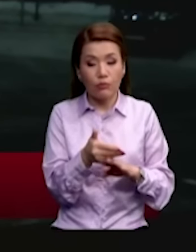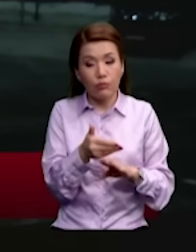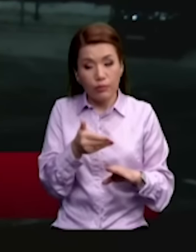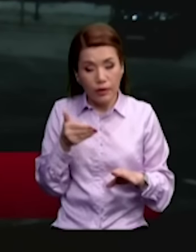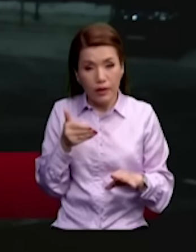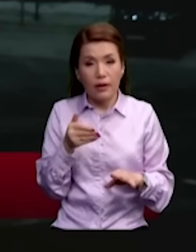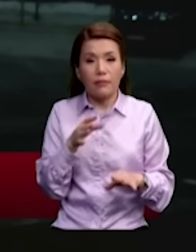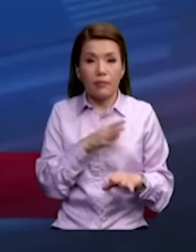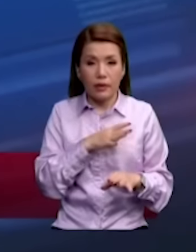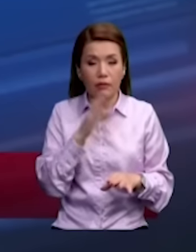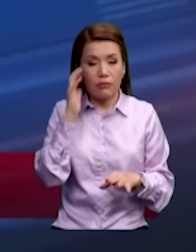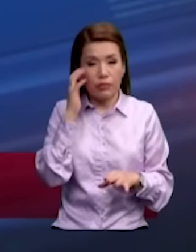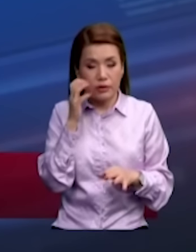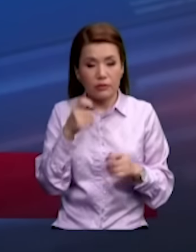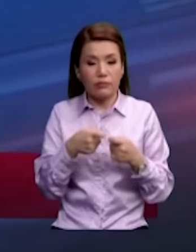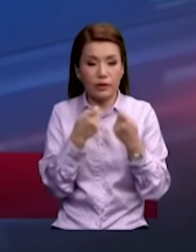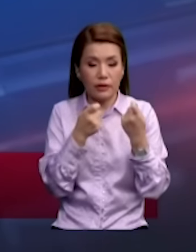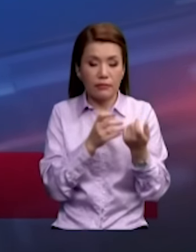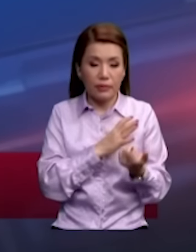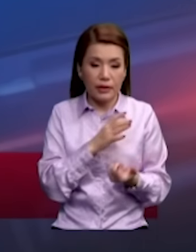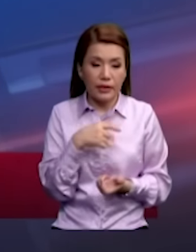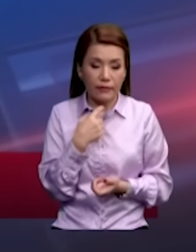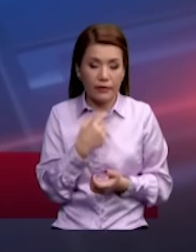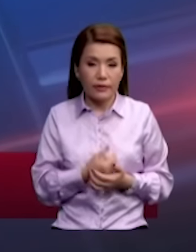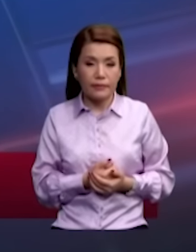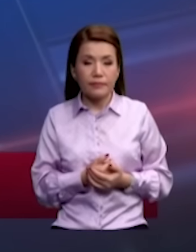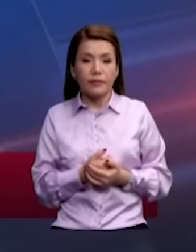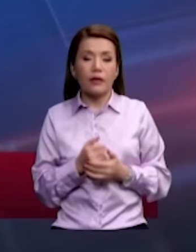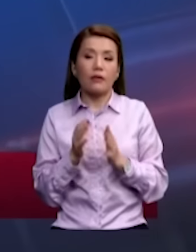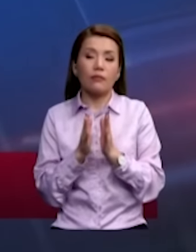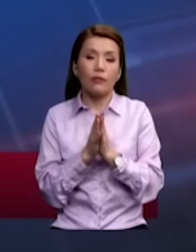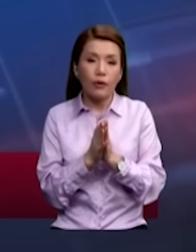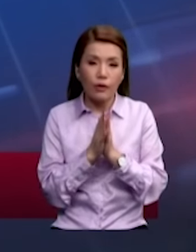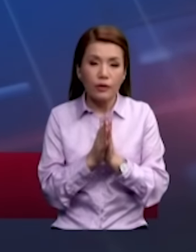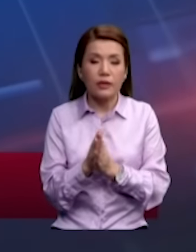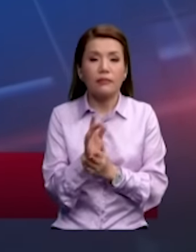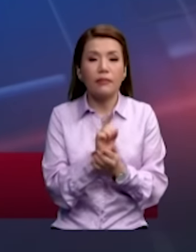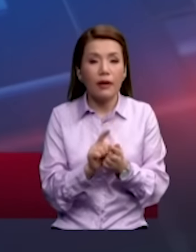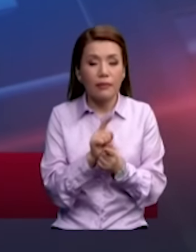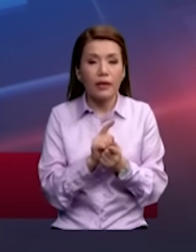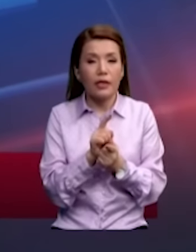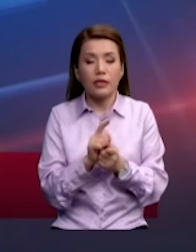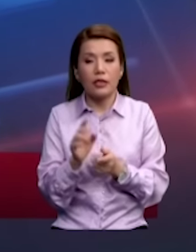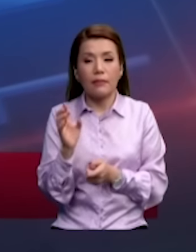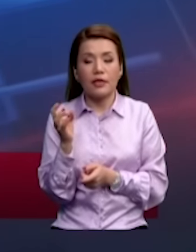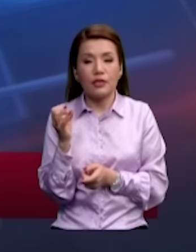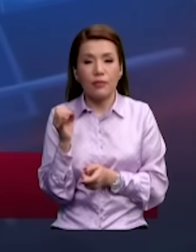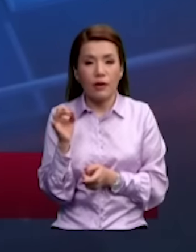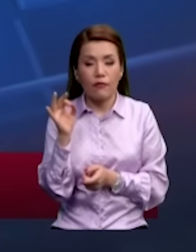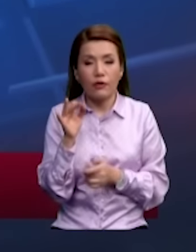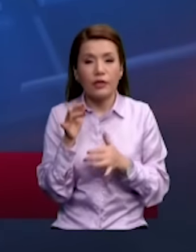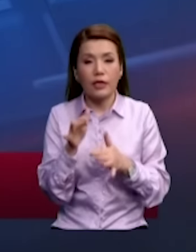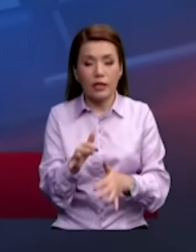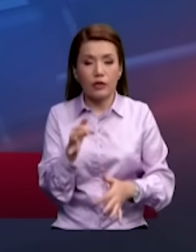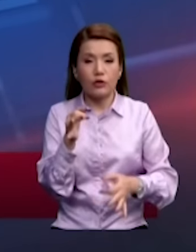был поврежден мозг. Сторона защиты просит переквалифицировать деяние Бишимбаева с